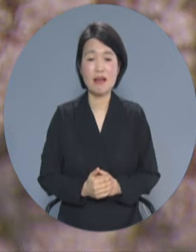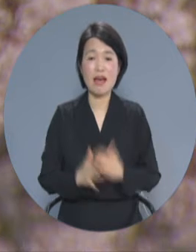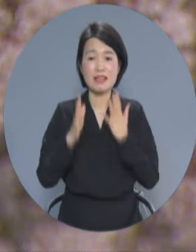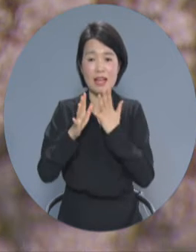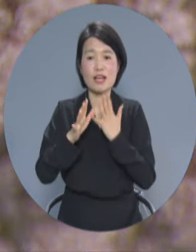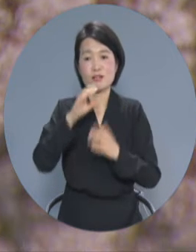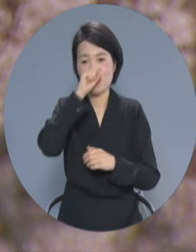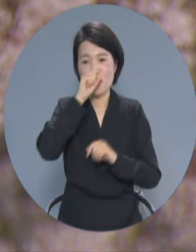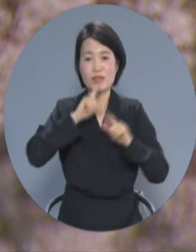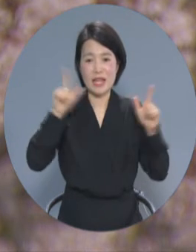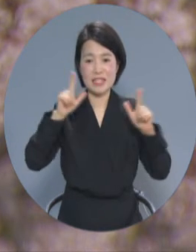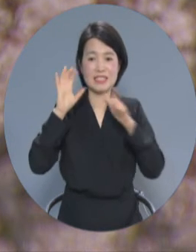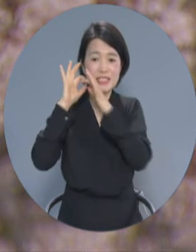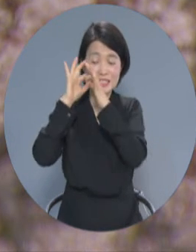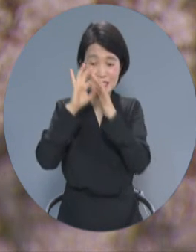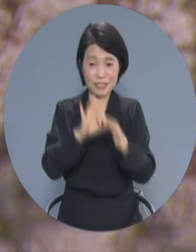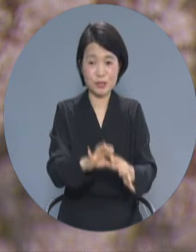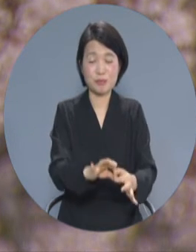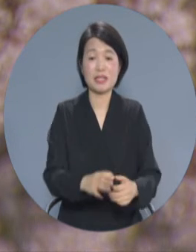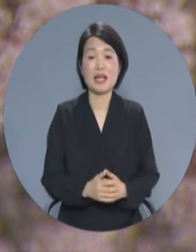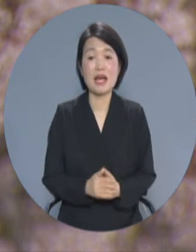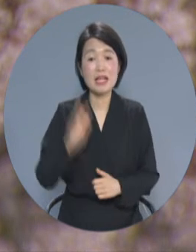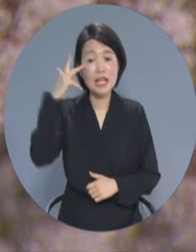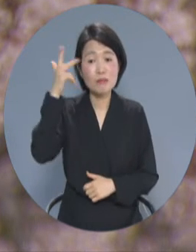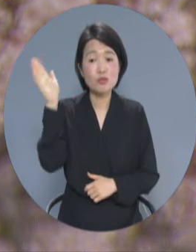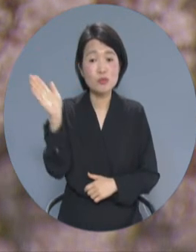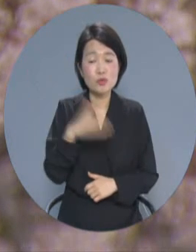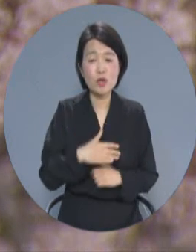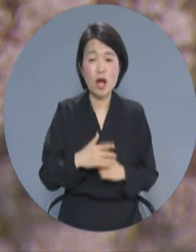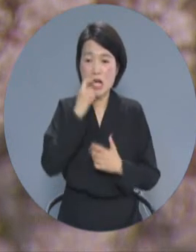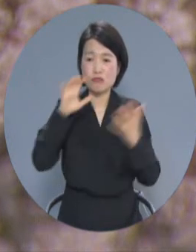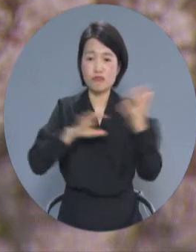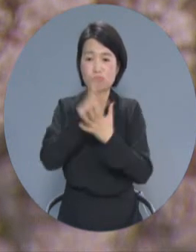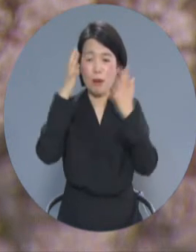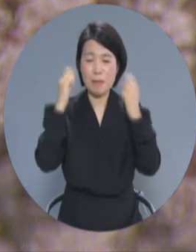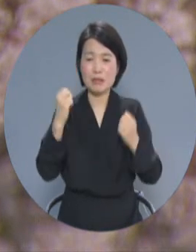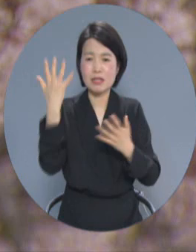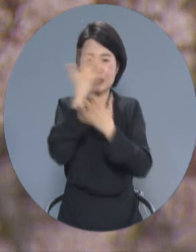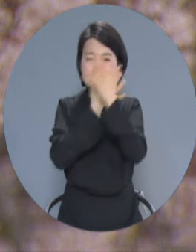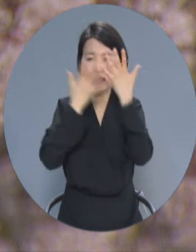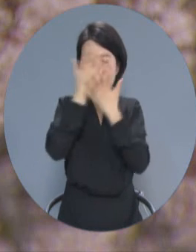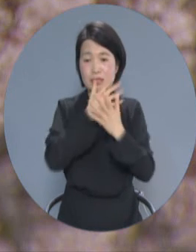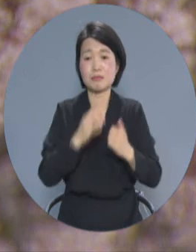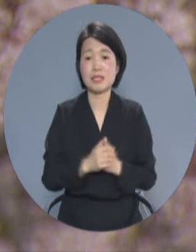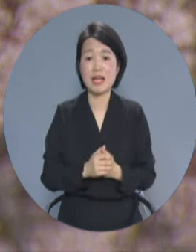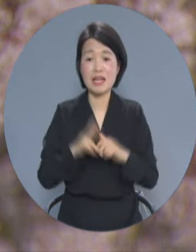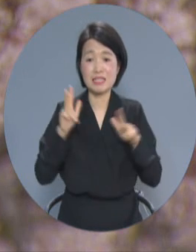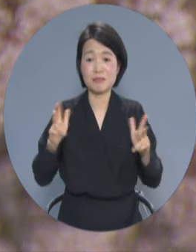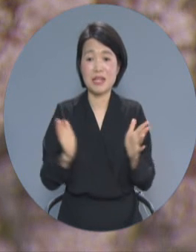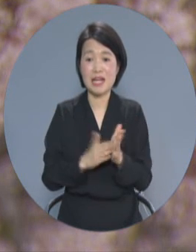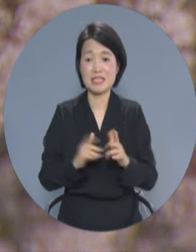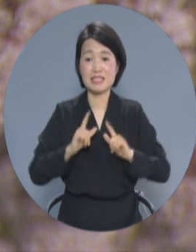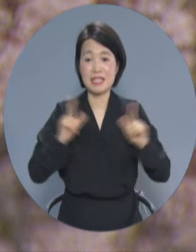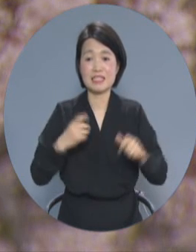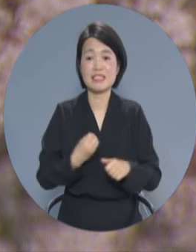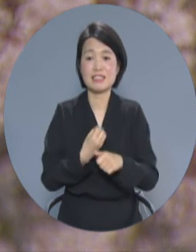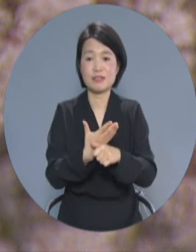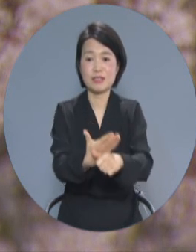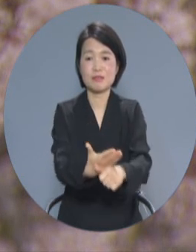가기에 좋은 날씨가 이어지고 있는데요 다음주부터는 구름에 많아지면서 흐려지게 씁니다 지금까지 lei 날씨였습니다